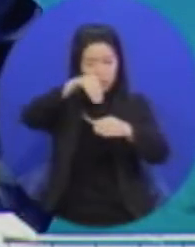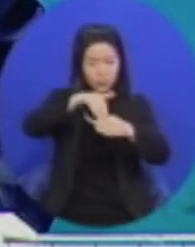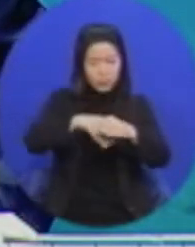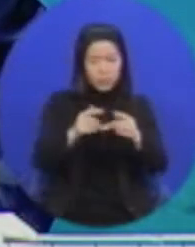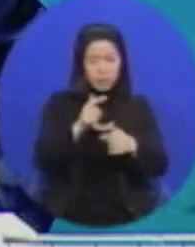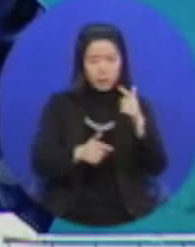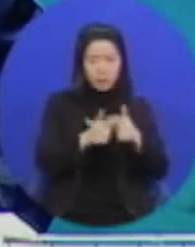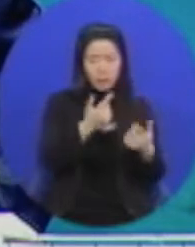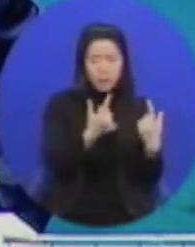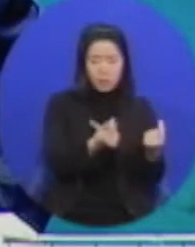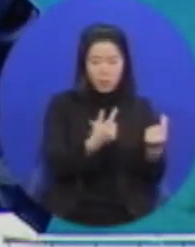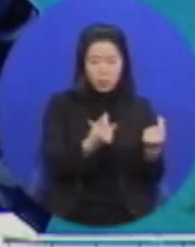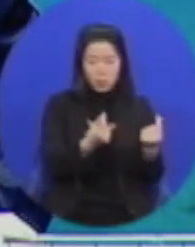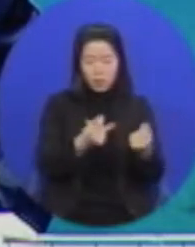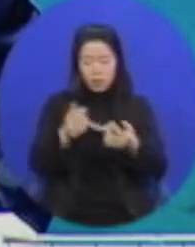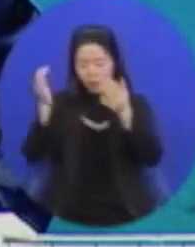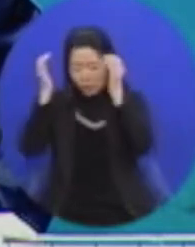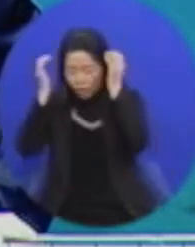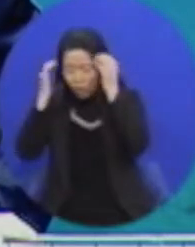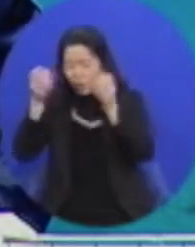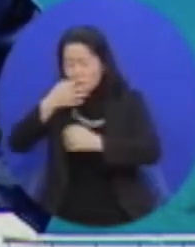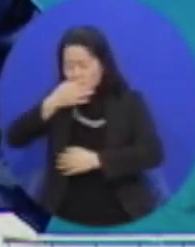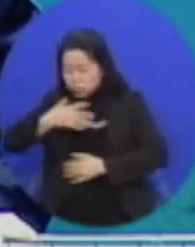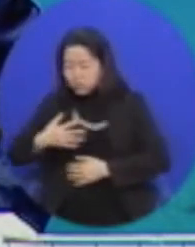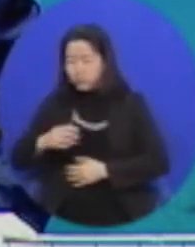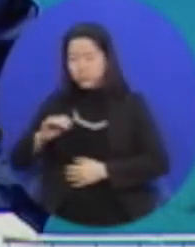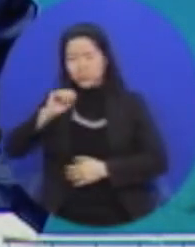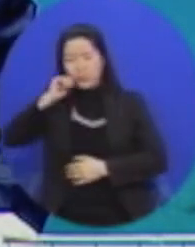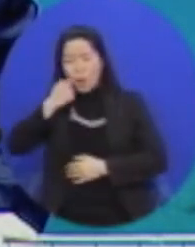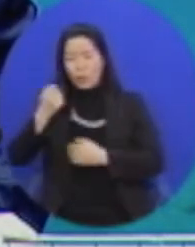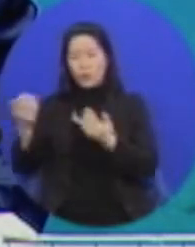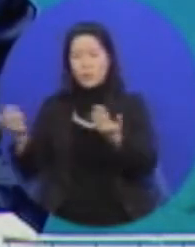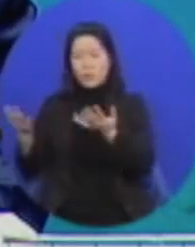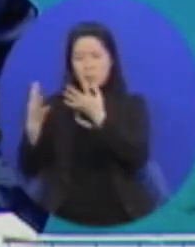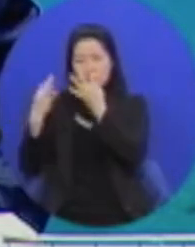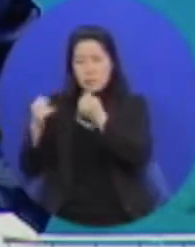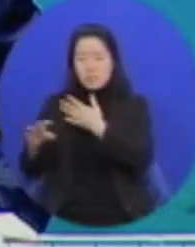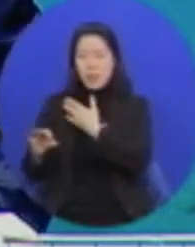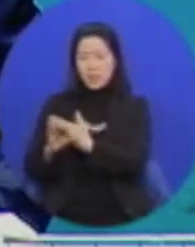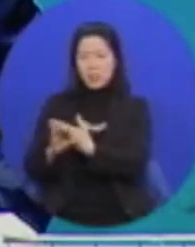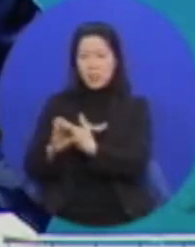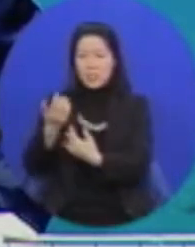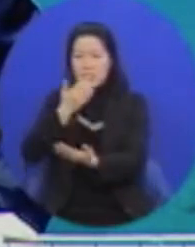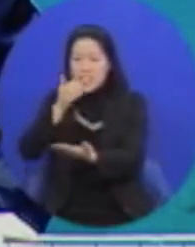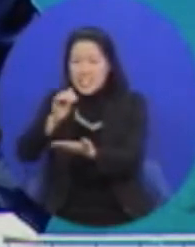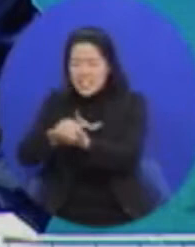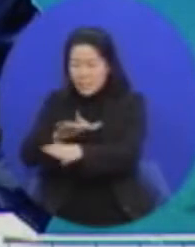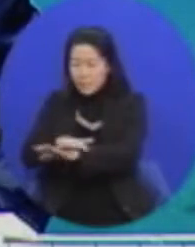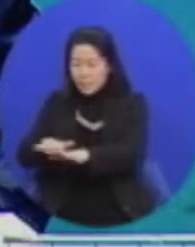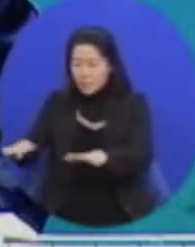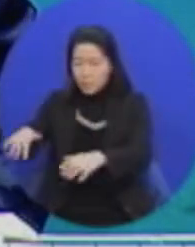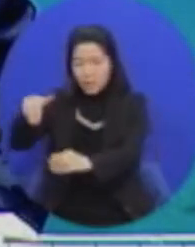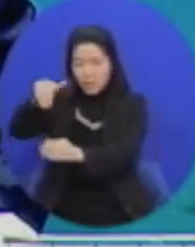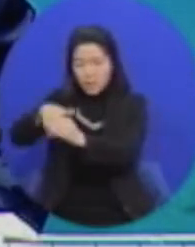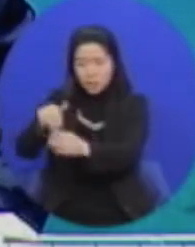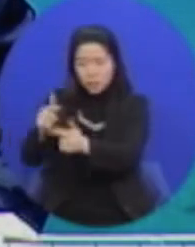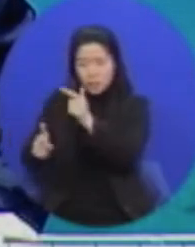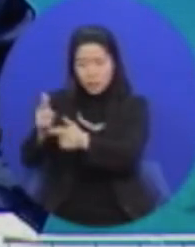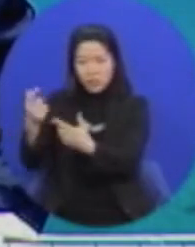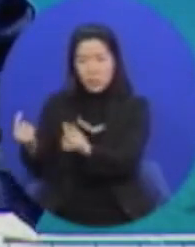고생스럽고 온 힘들고 어려운 일이 자꾸 많아지면 그러면 더 많 나무 돌 작 밭에 심겨진 나무